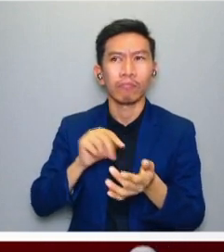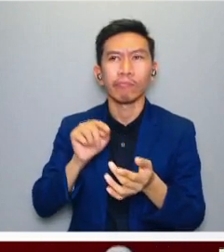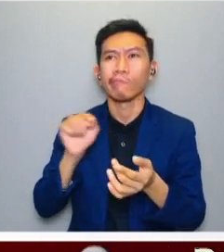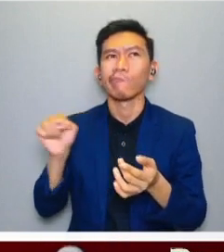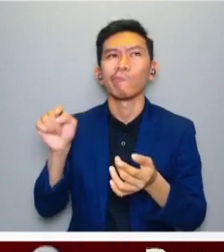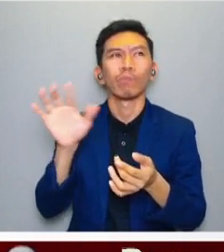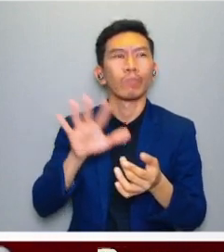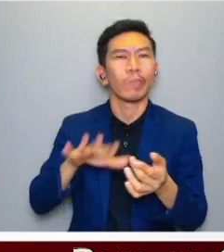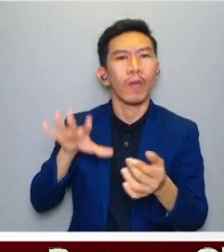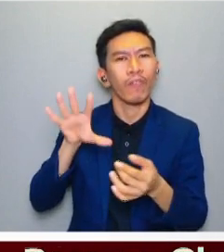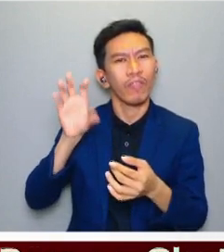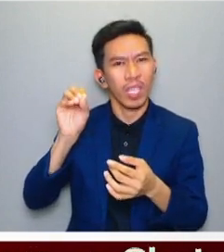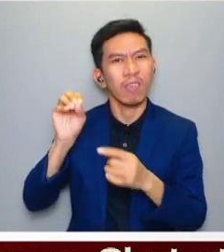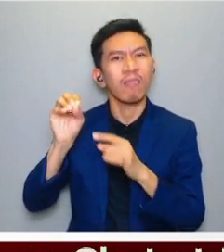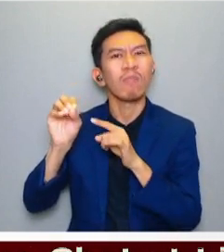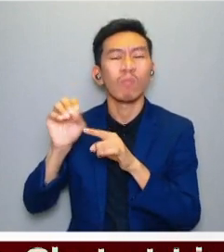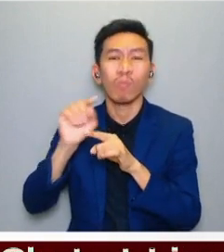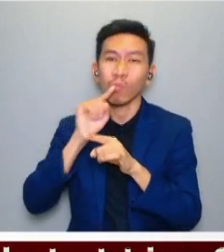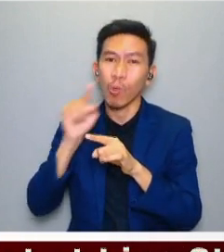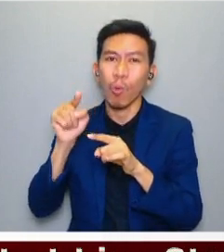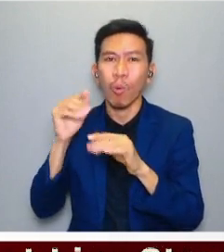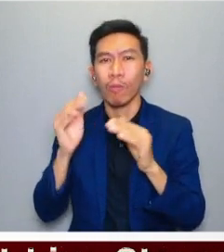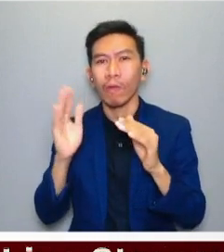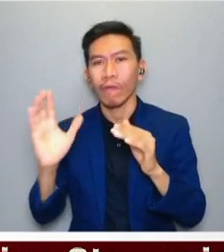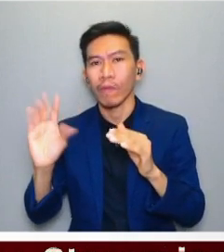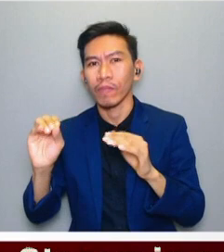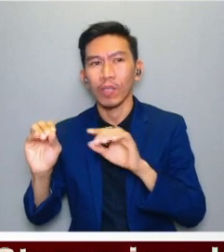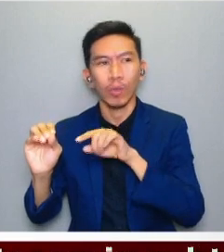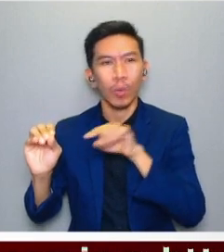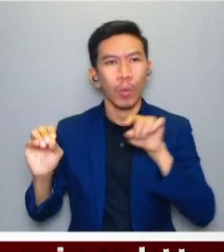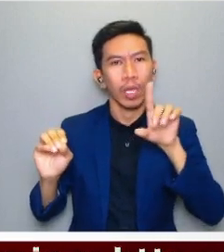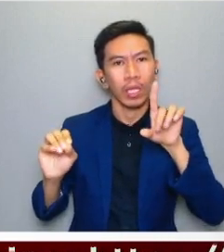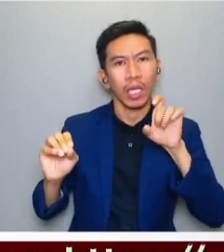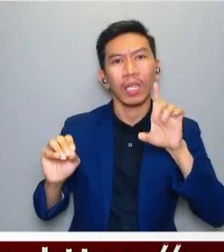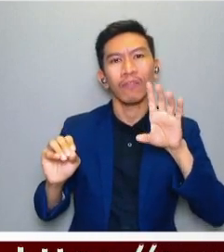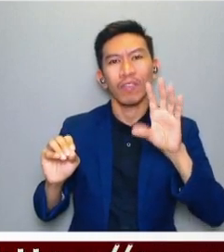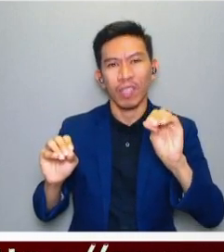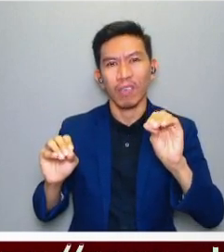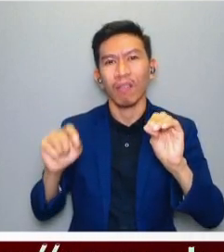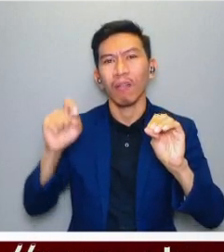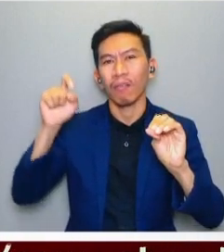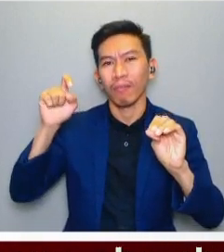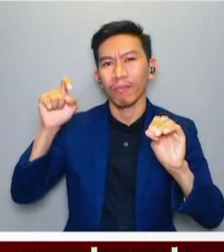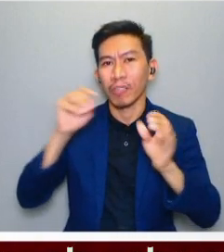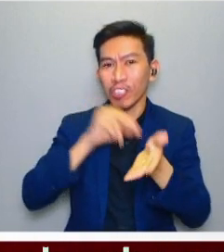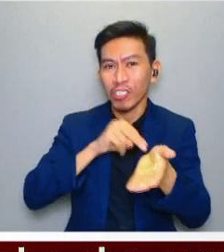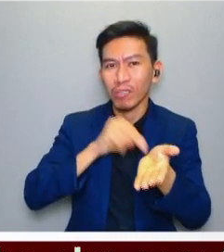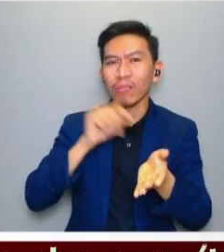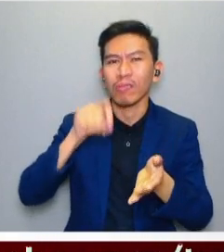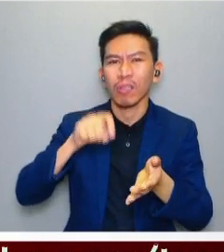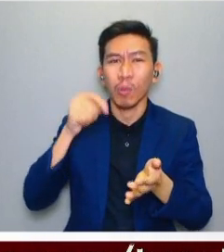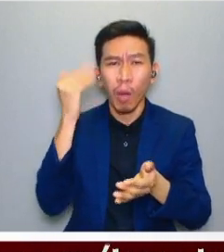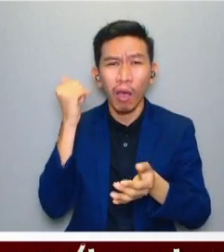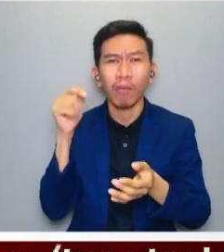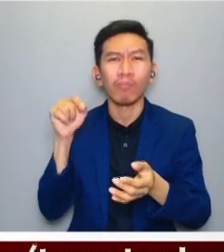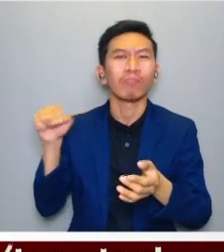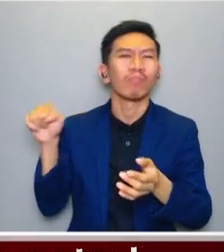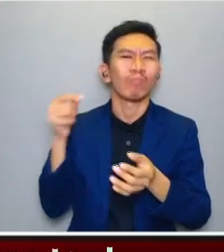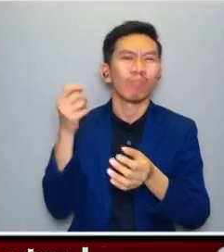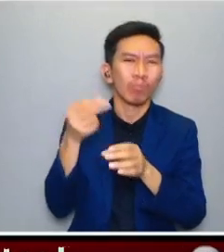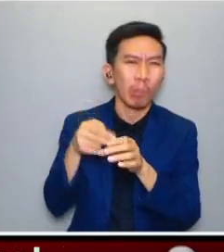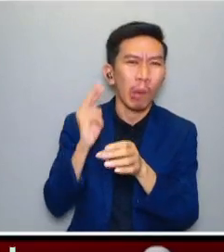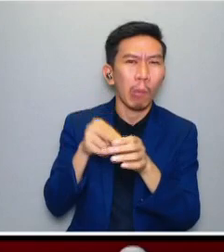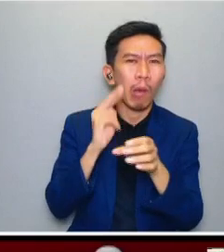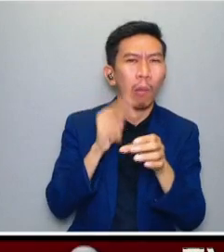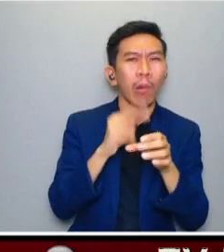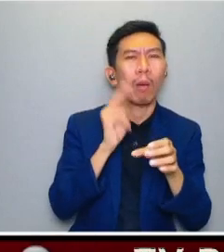50 ang pinakamababa hanggang 150 nurses ang kailangan nila. Kasi ito na po ang bilang ng nawala sa kanilang personnel.